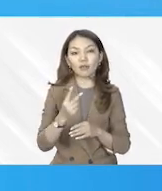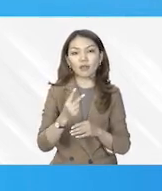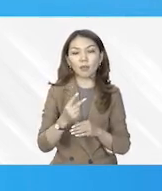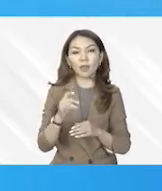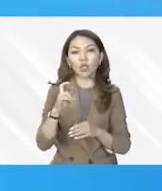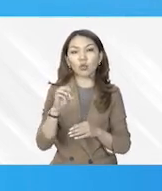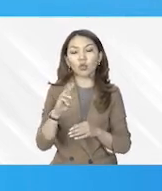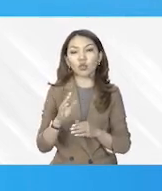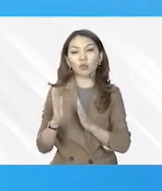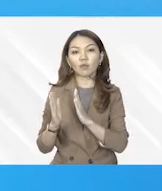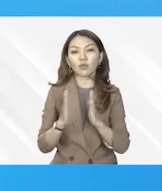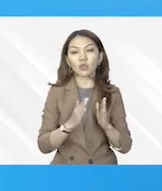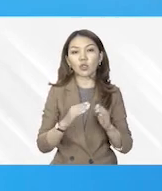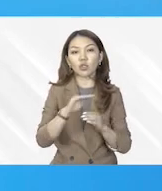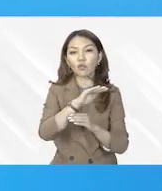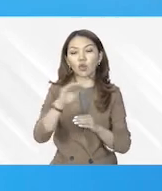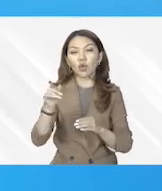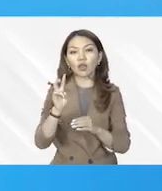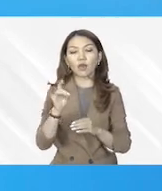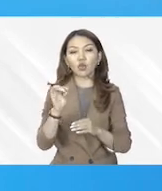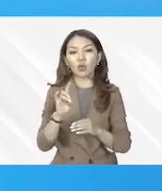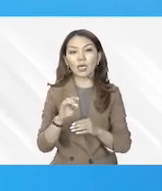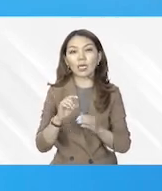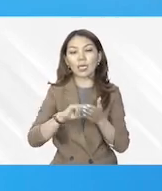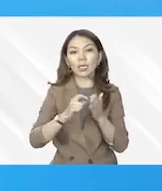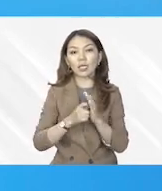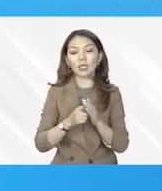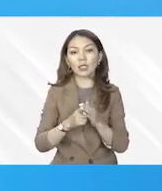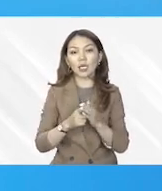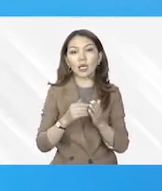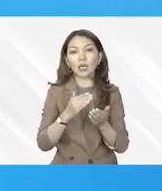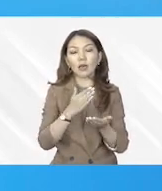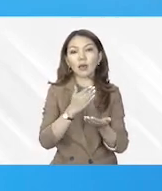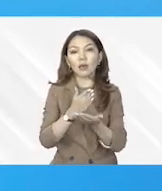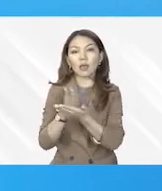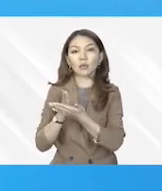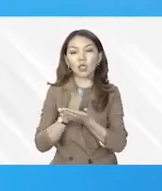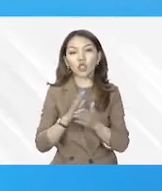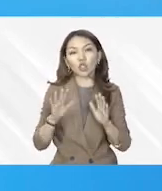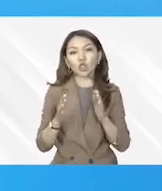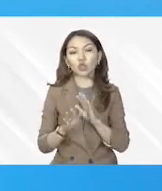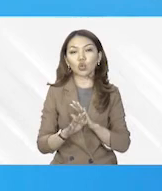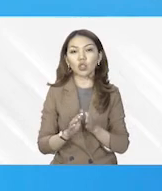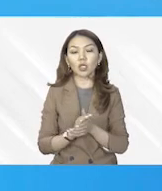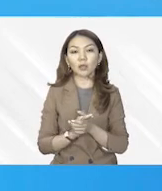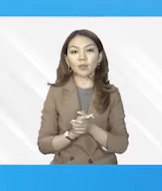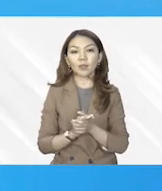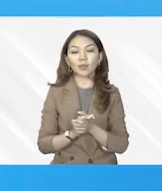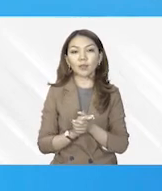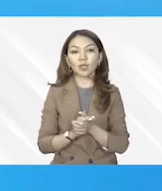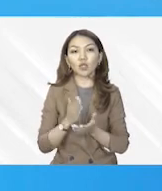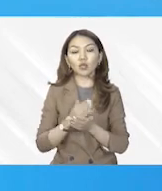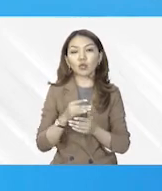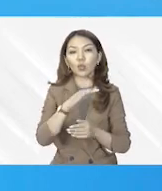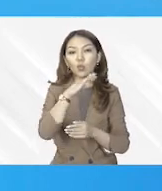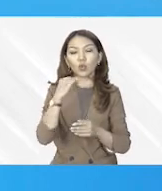вдоль экватора клетки, и снова их расположение случайно. Поскольку теперь сестринские хроматиды не одинаковы, существует